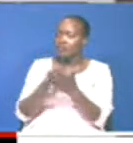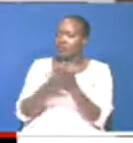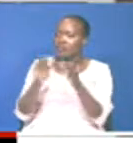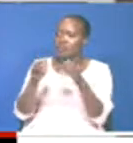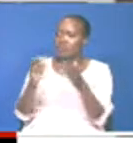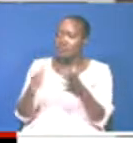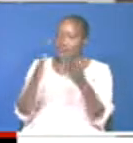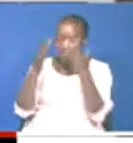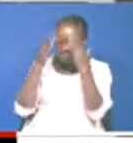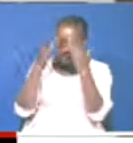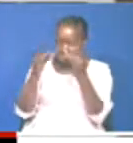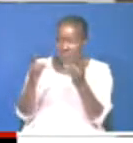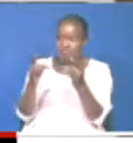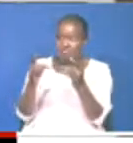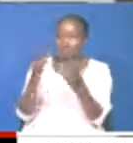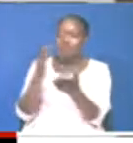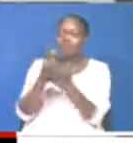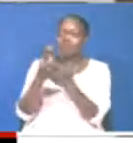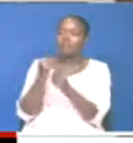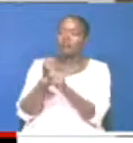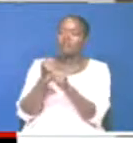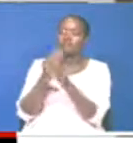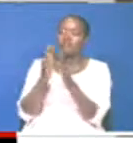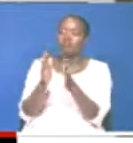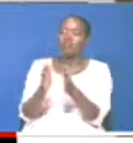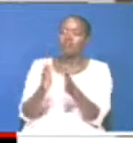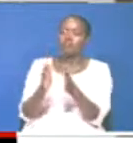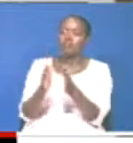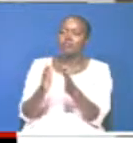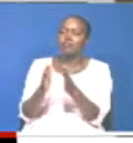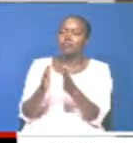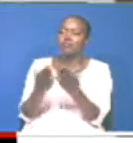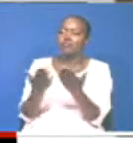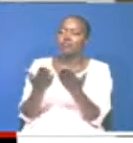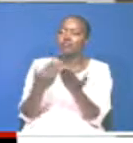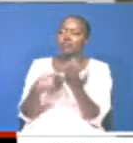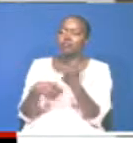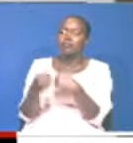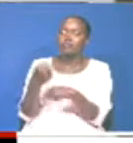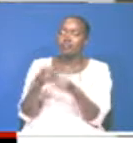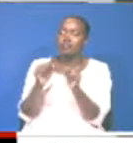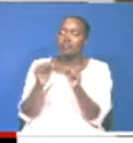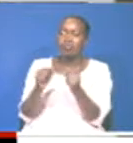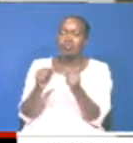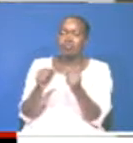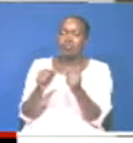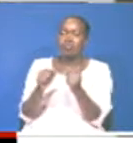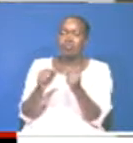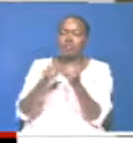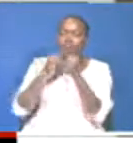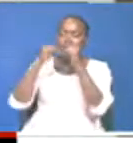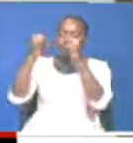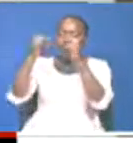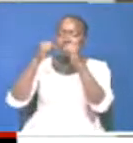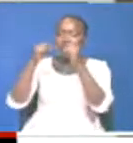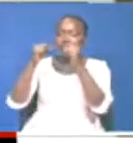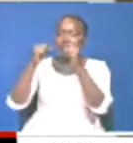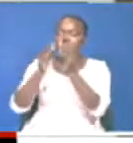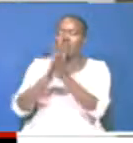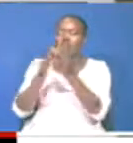wameamua kuwasimamisha kazi wafanye kazi, hatua ambayo alisema huenda ikasababisha migomo na kupotea kwa nafasi za